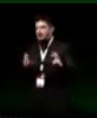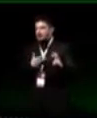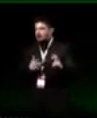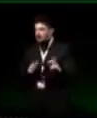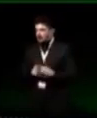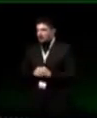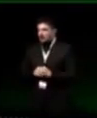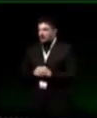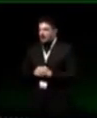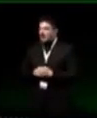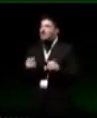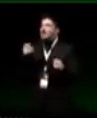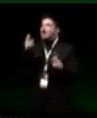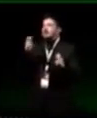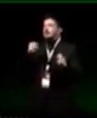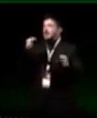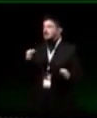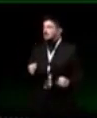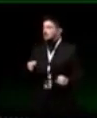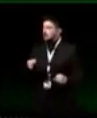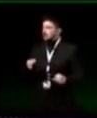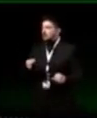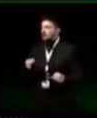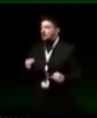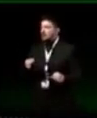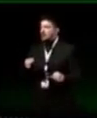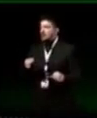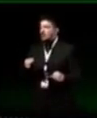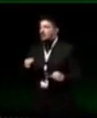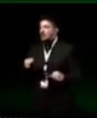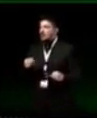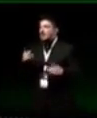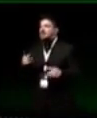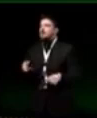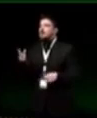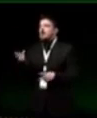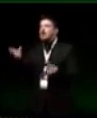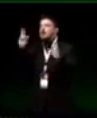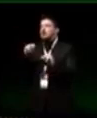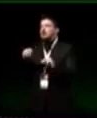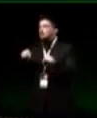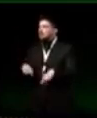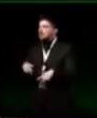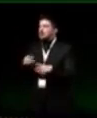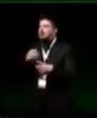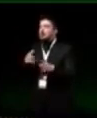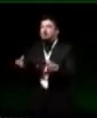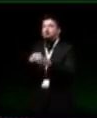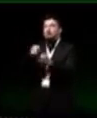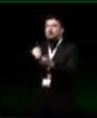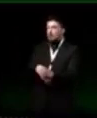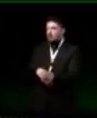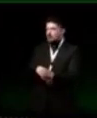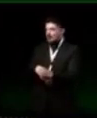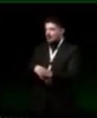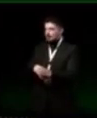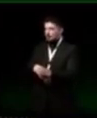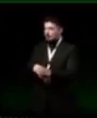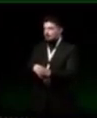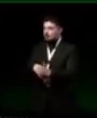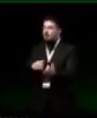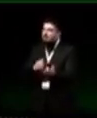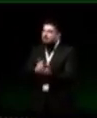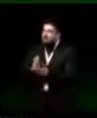nostra sicurezza, lo hanno detto Paolo e Walter, passi innanzitutto da riconoscersi parte di una comunità e passi di